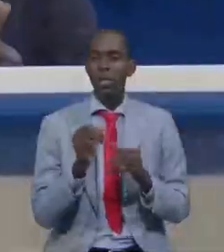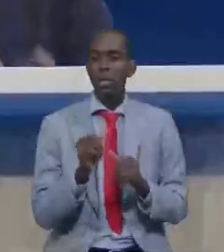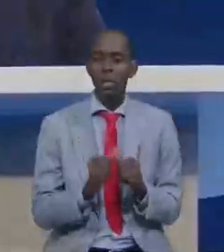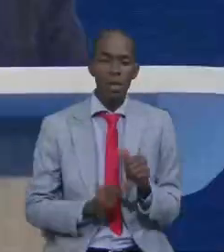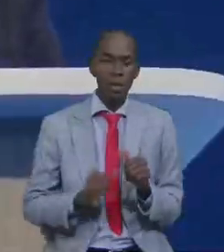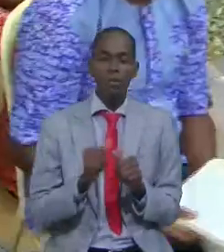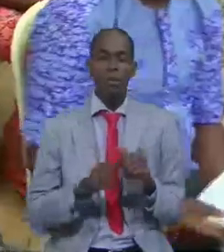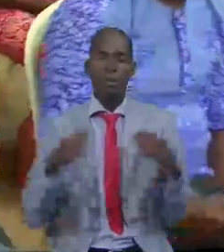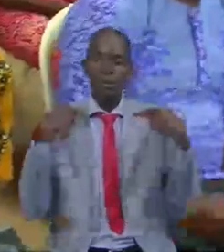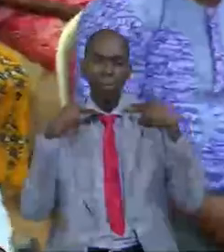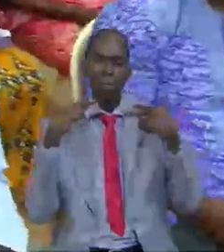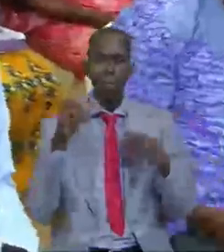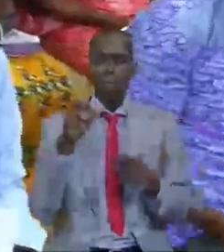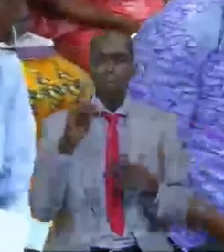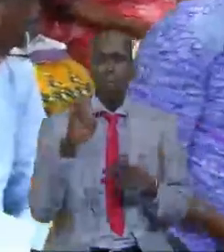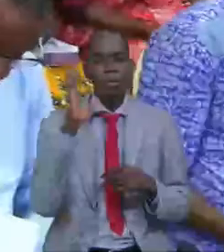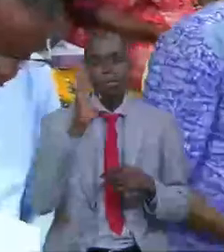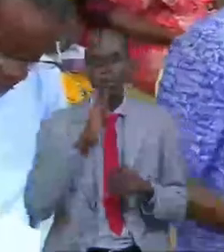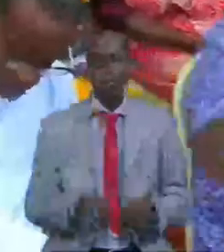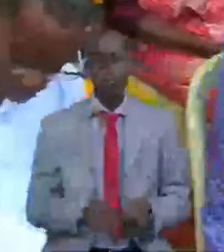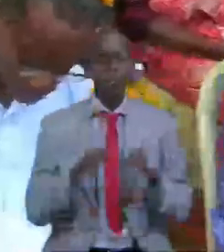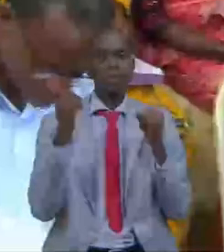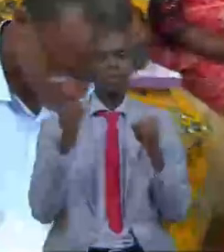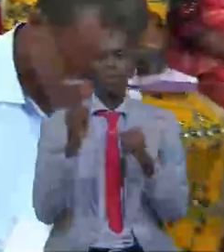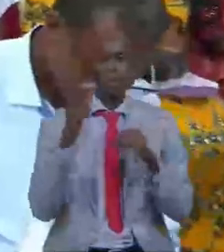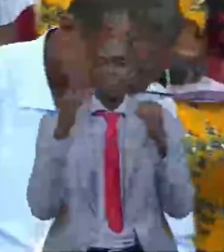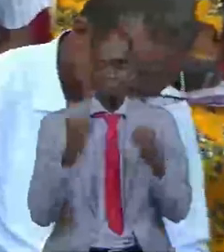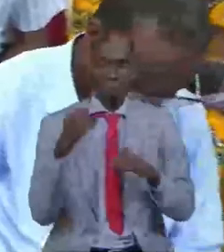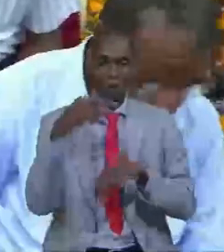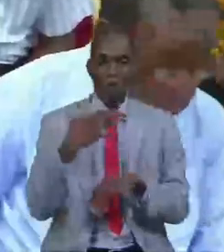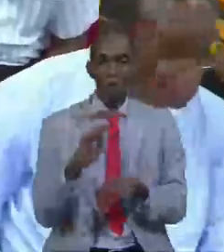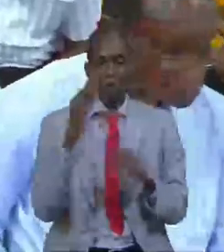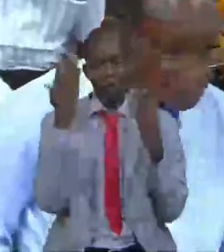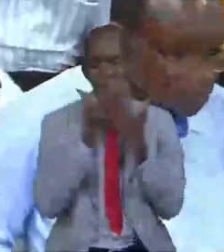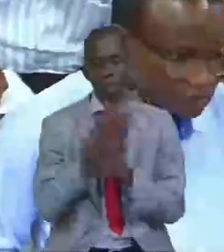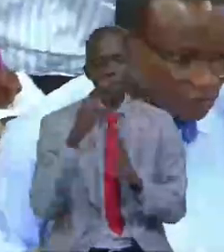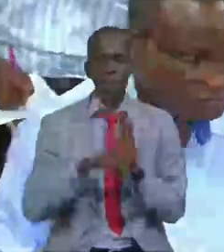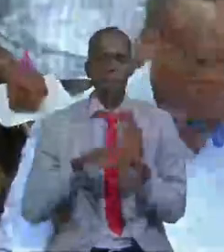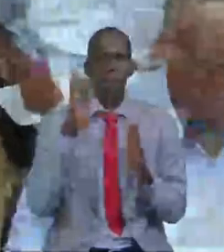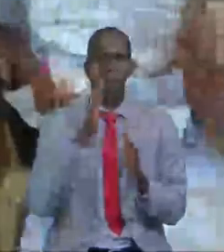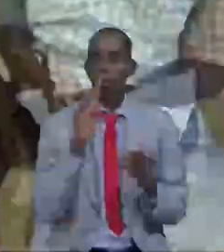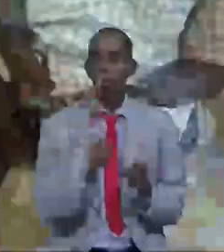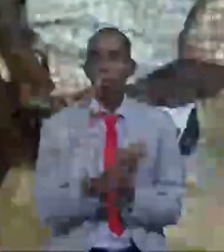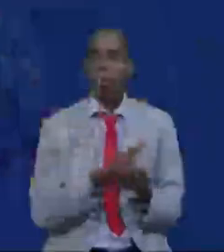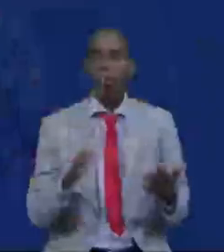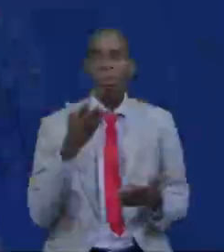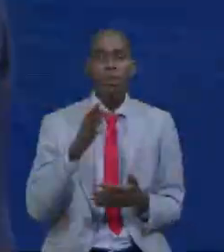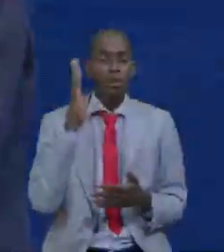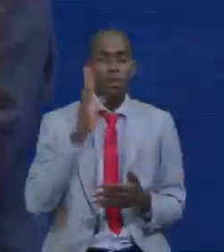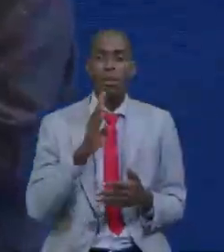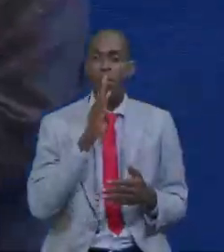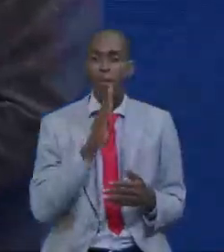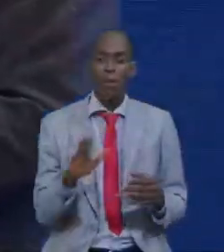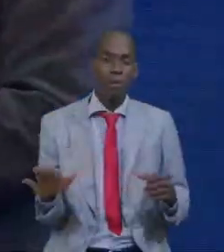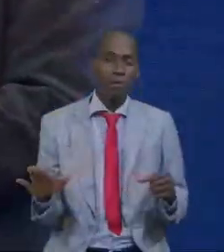brisé. Les puissances des ténèbres seront détruites. Et il y aura